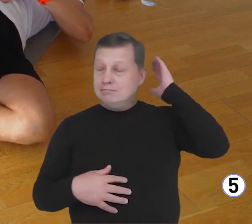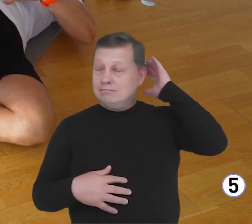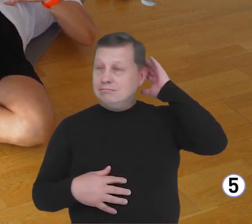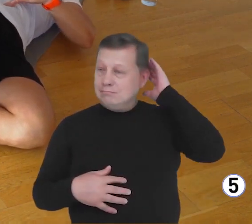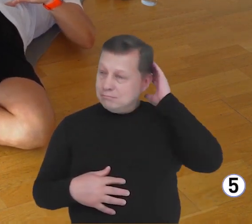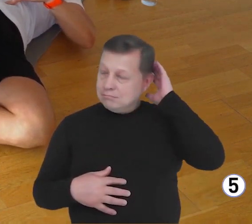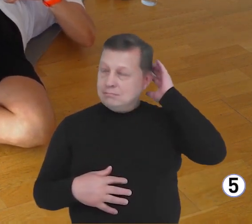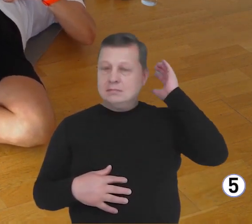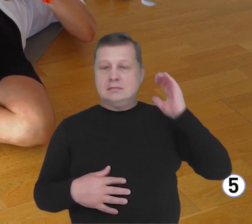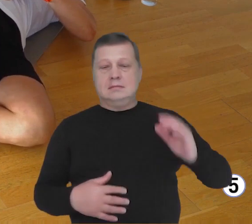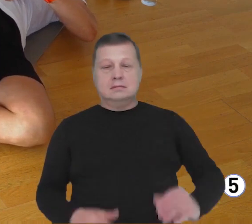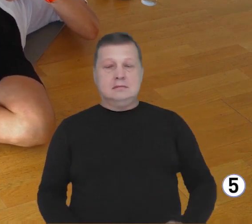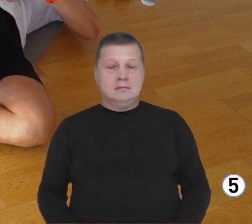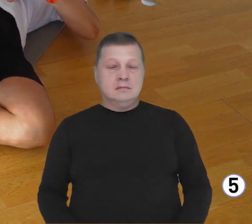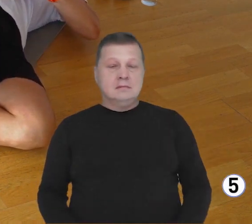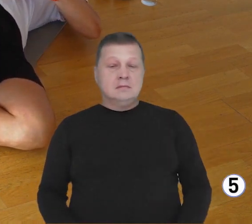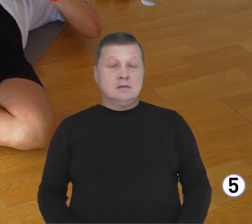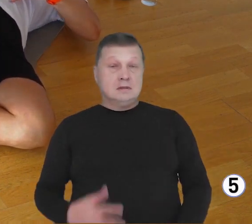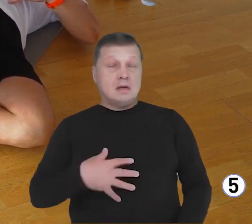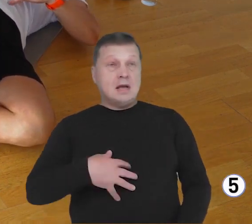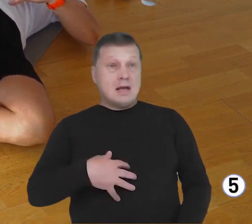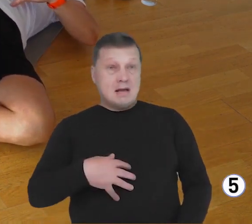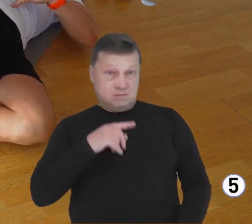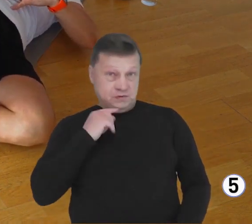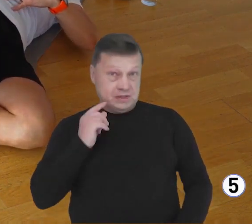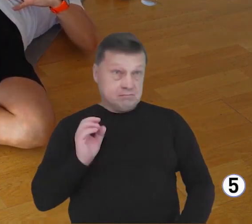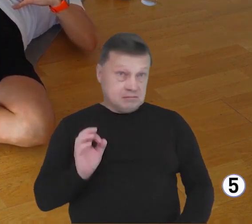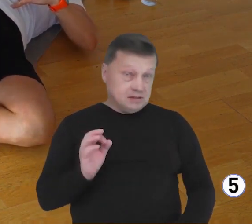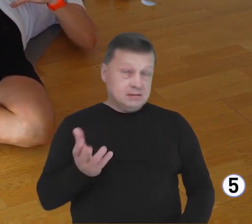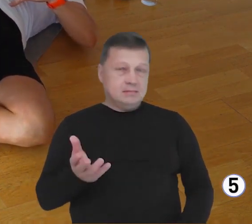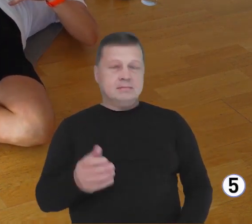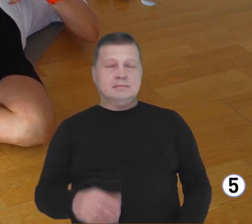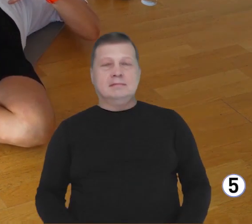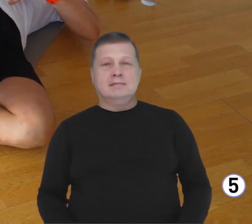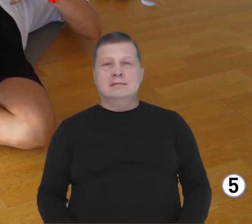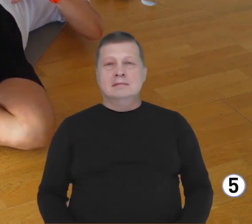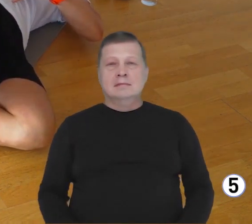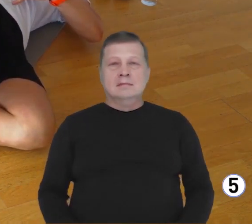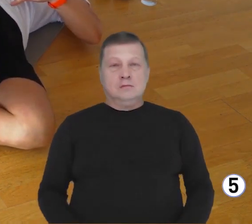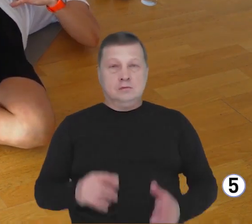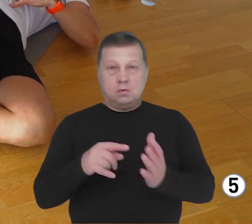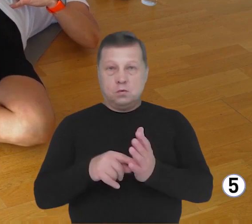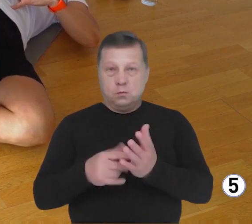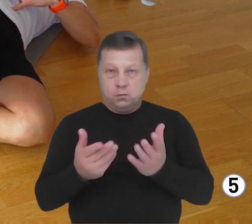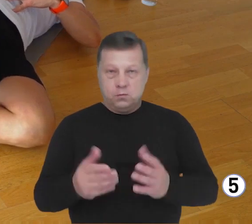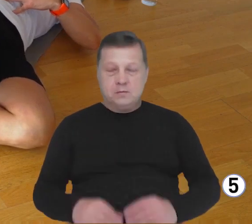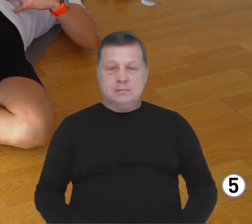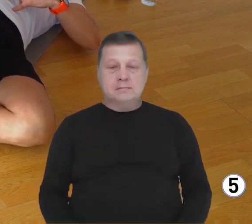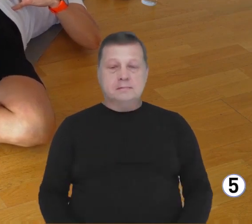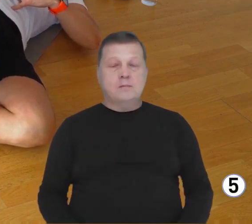dłonią też, czy jest wystarczające napięcie mięśni. O